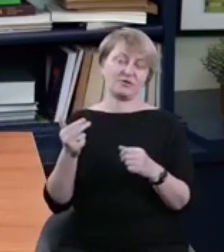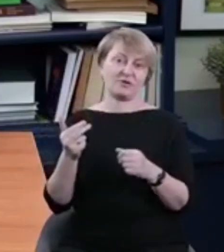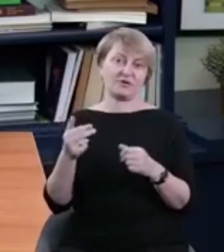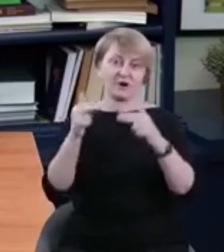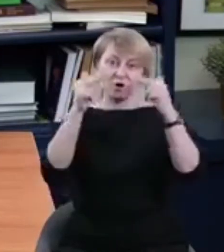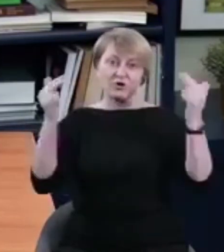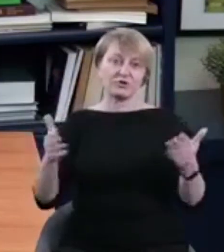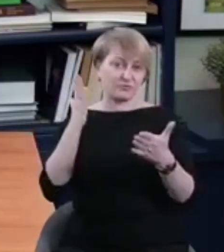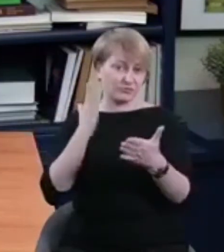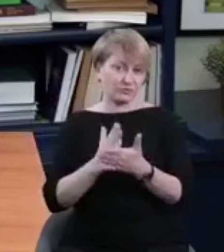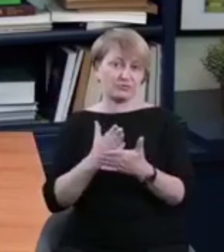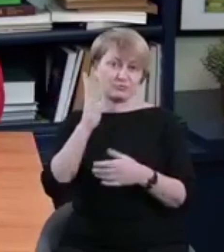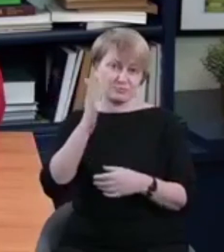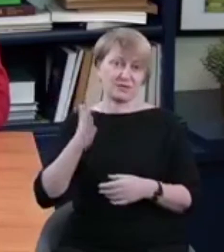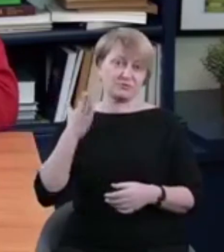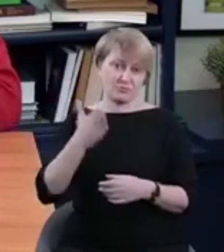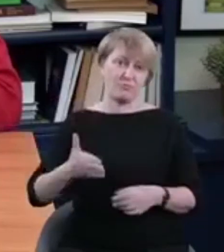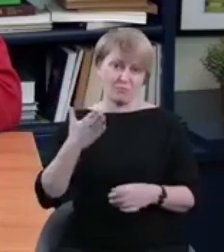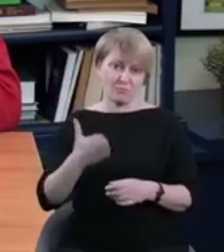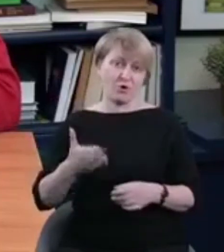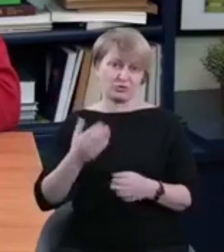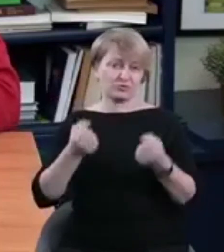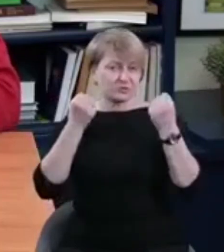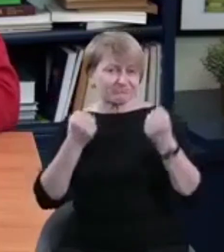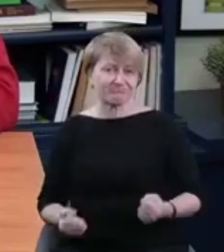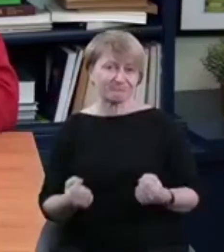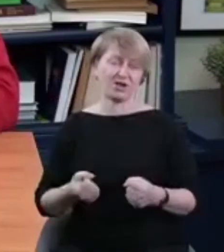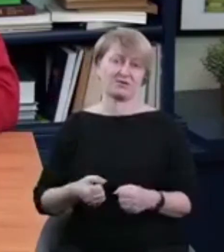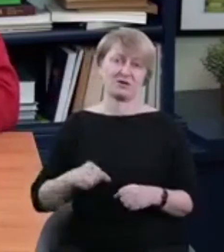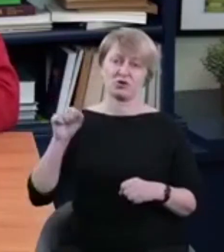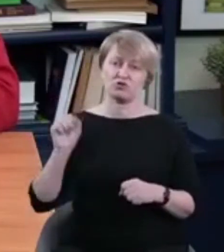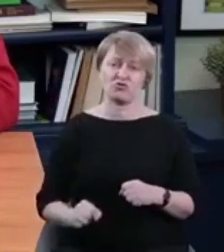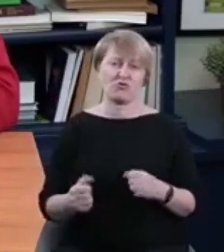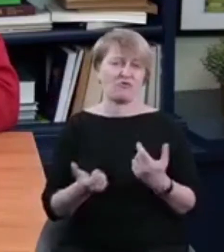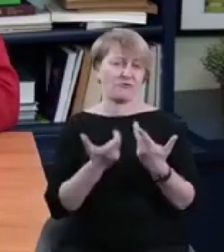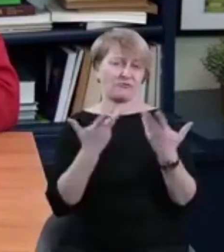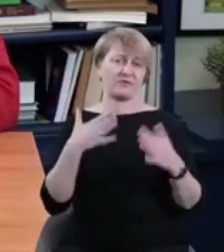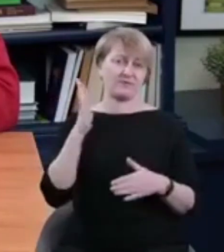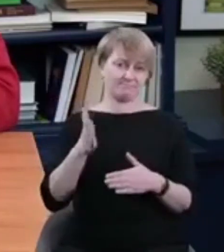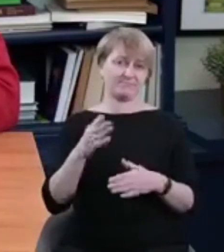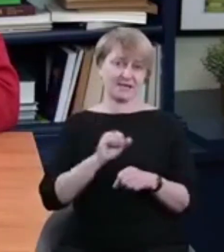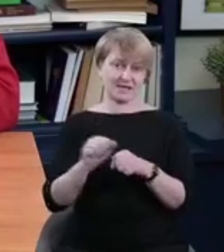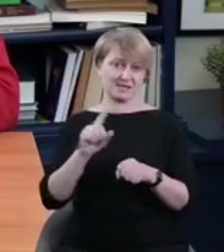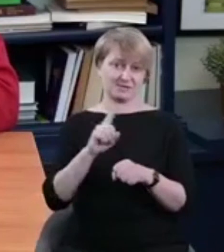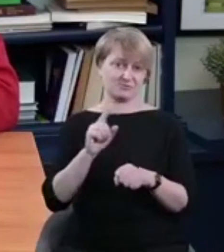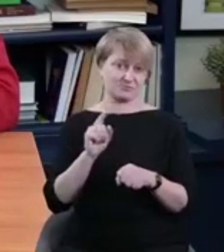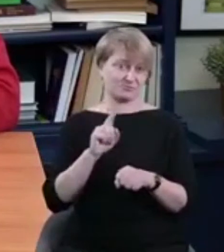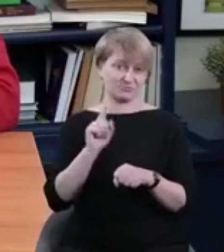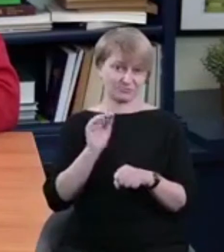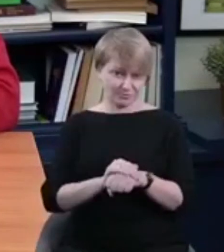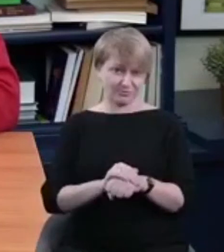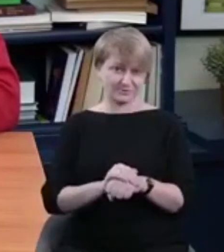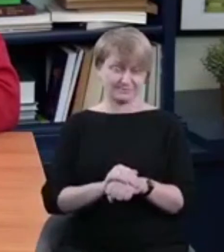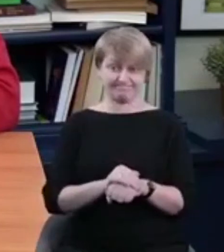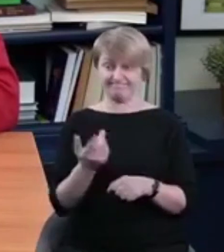pociągi ale oczywiście cierpliwie cierpliwie czekamy na decyzję w tej sprawie